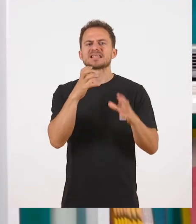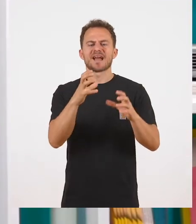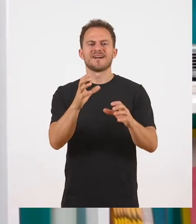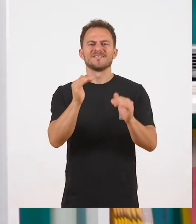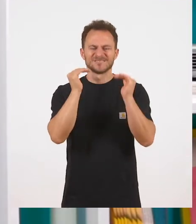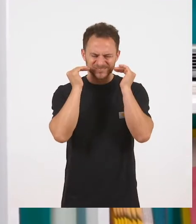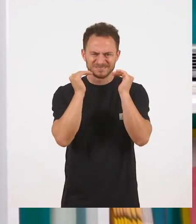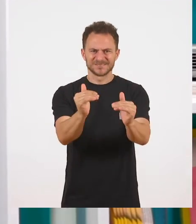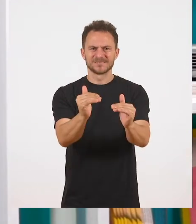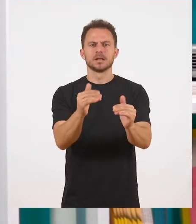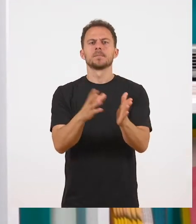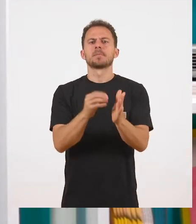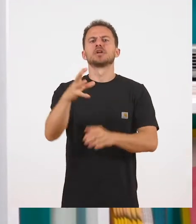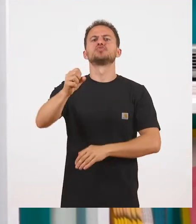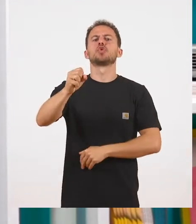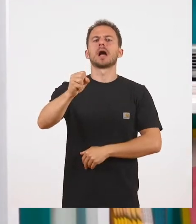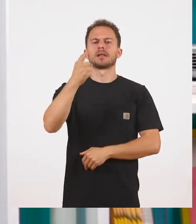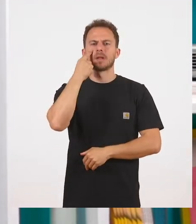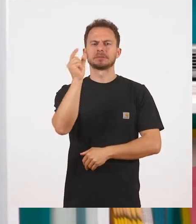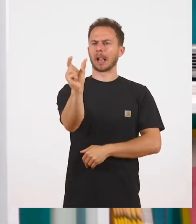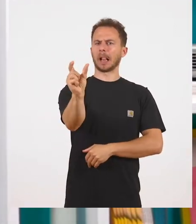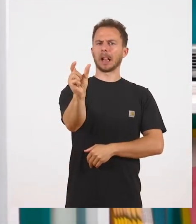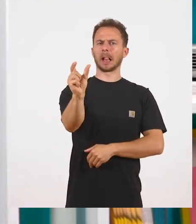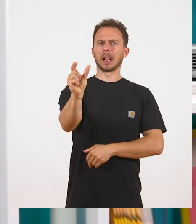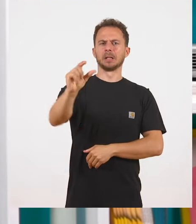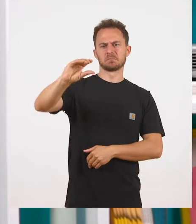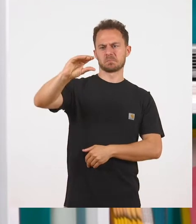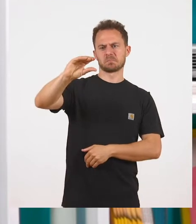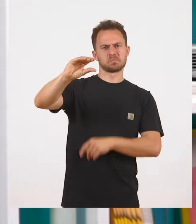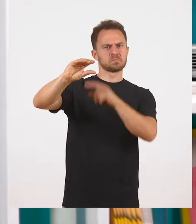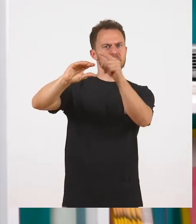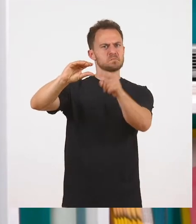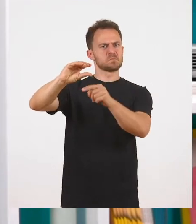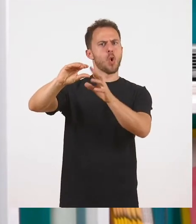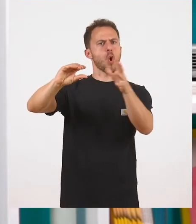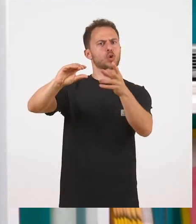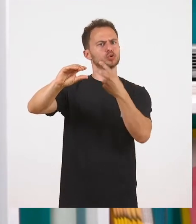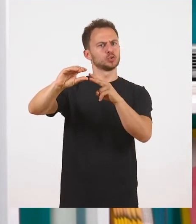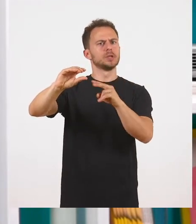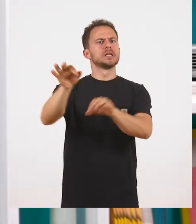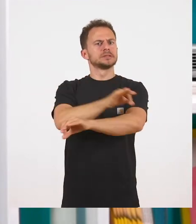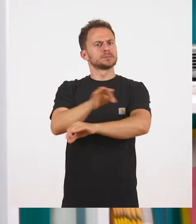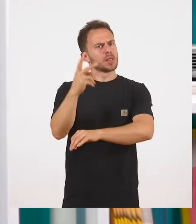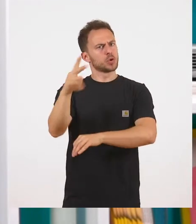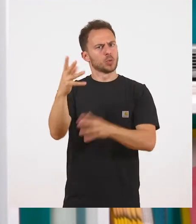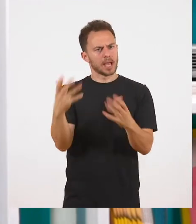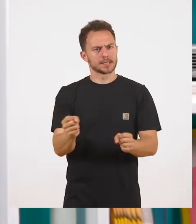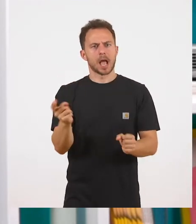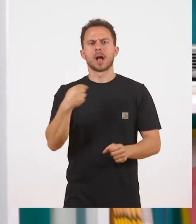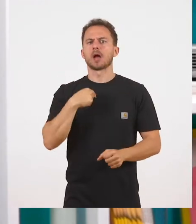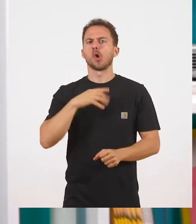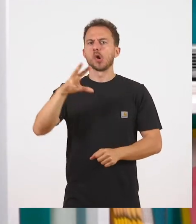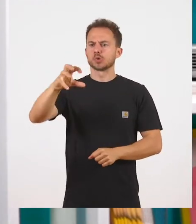έχω ένα σφουγγάρι, ένα τμήμα από ένα σφουγγάρι της κουζίνας. Έχει ένα συγκεκριμένο όγκο και ένα συγκεκριμένο σχήμα από μόνο του. Εάν